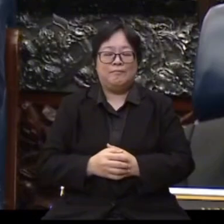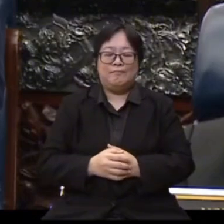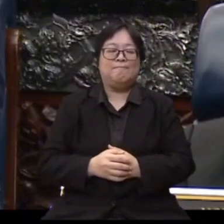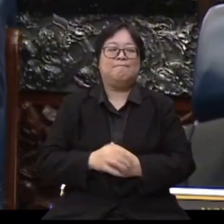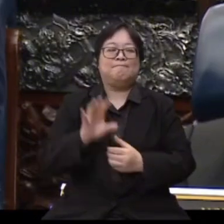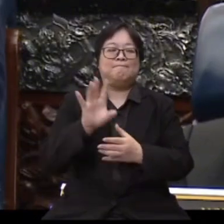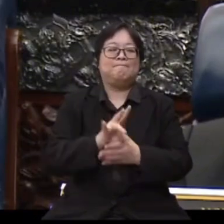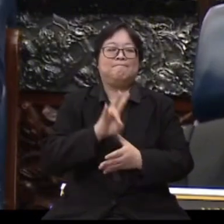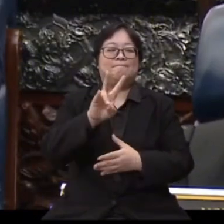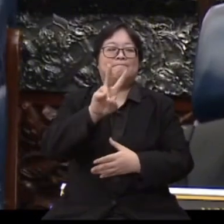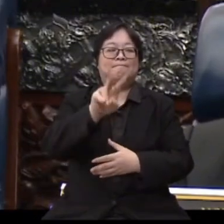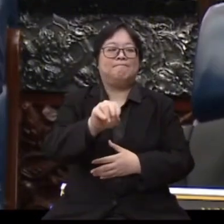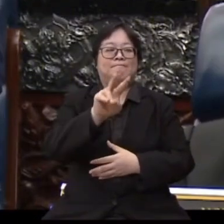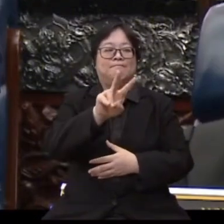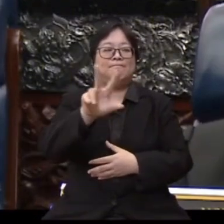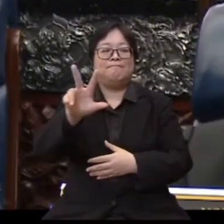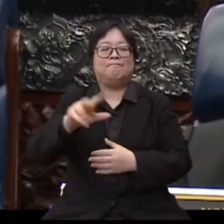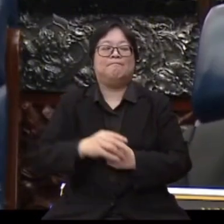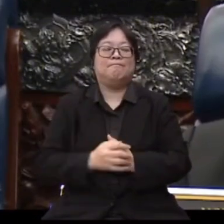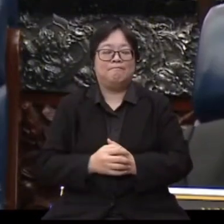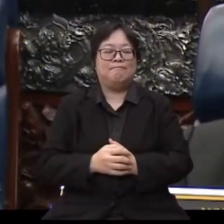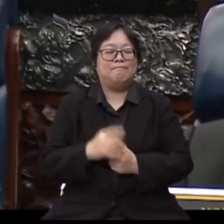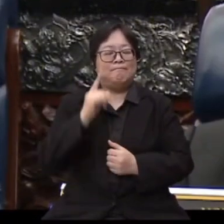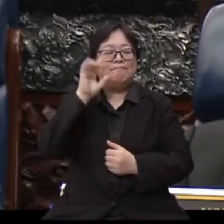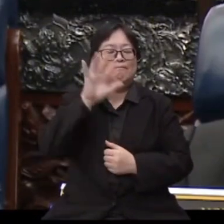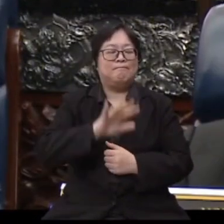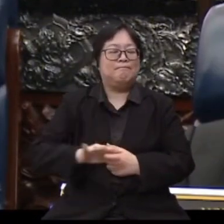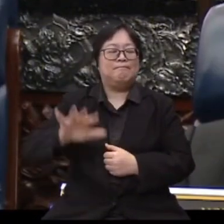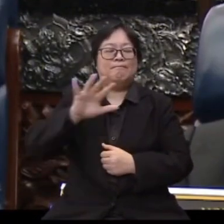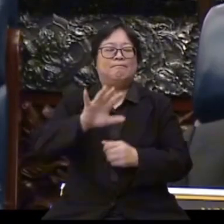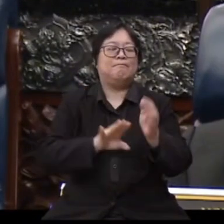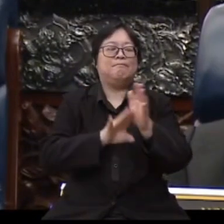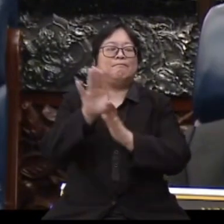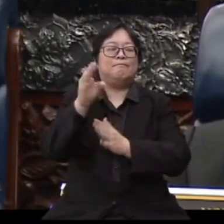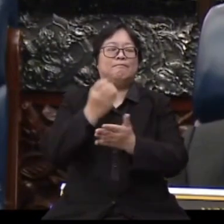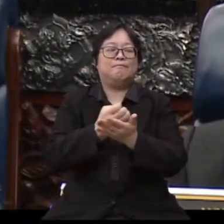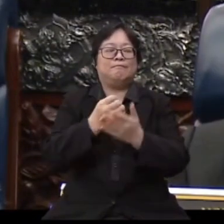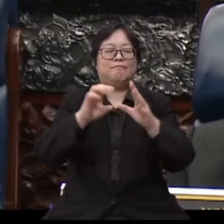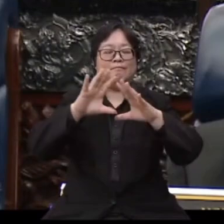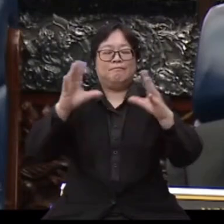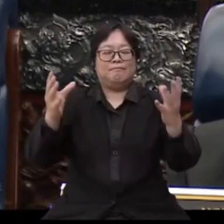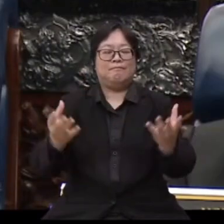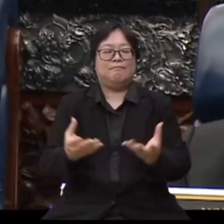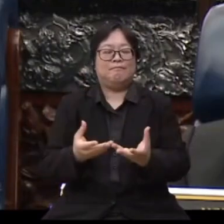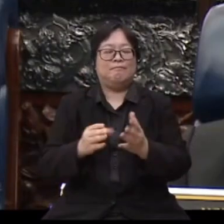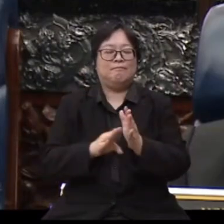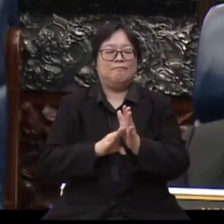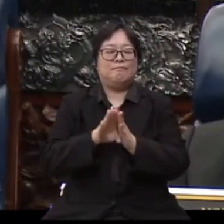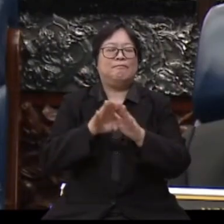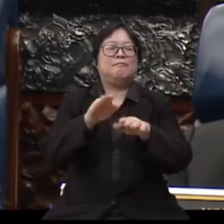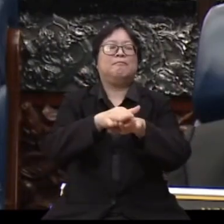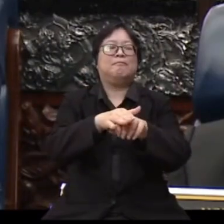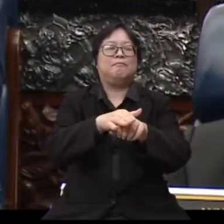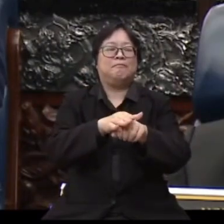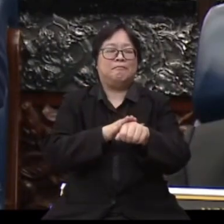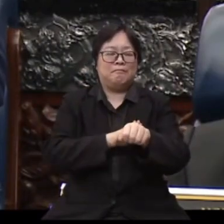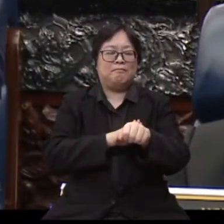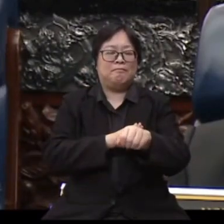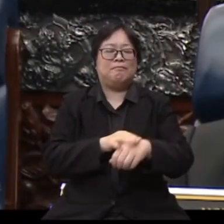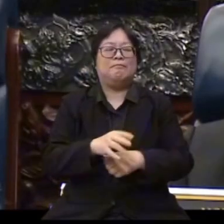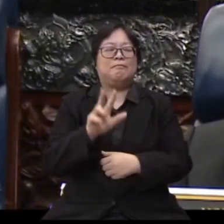bulan Julai 2023 telah mengunjurkan pertumbuhan ekonomi dunia berkembang perlahan